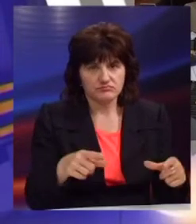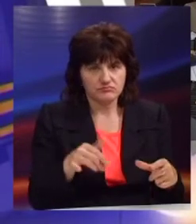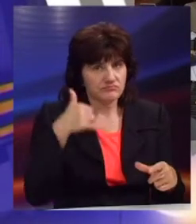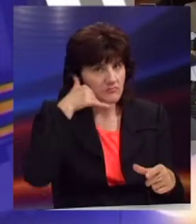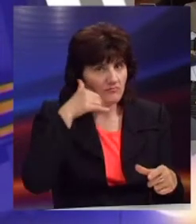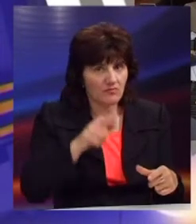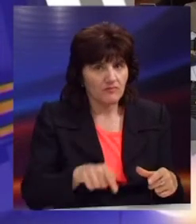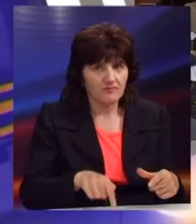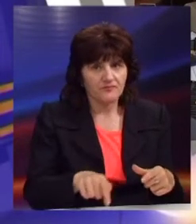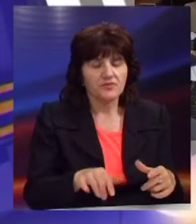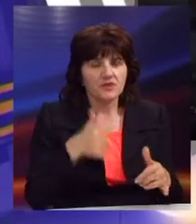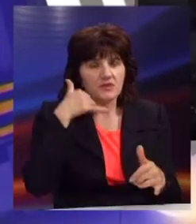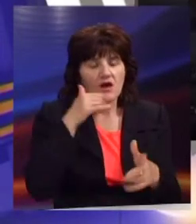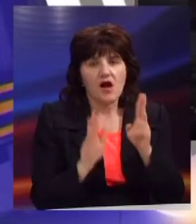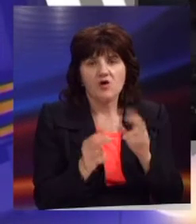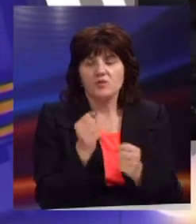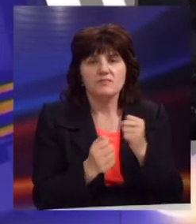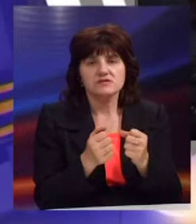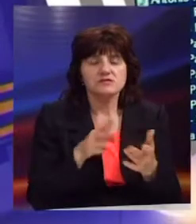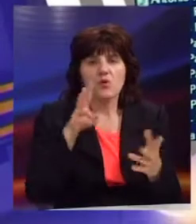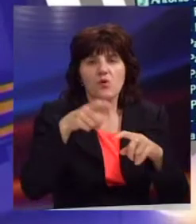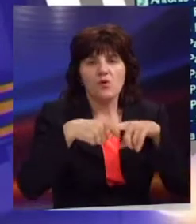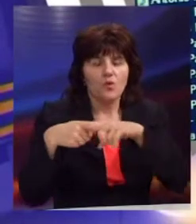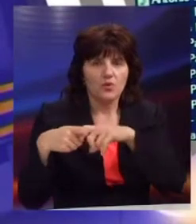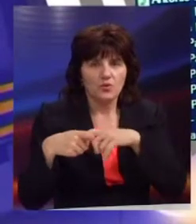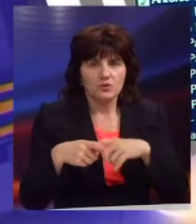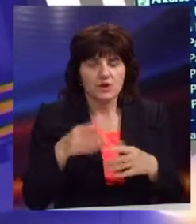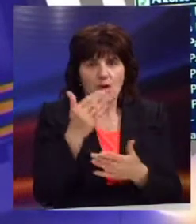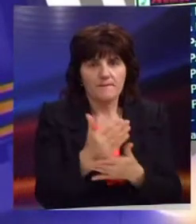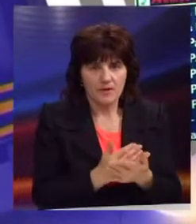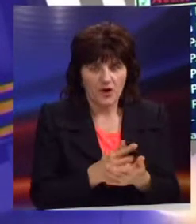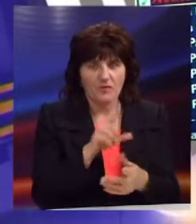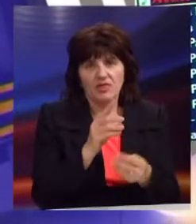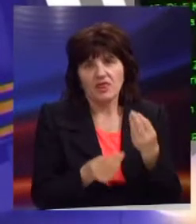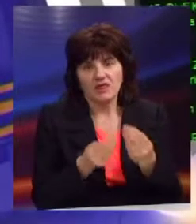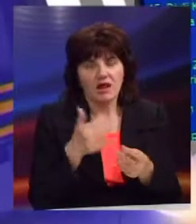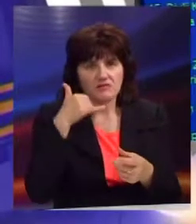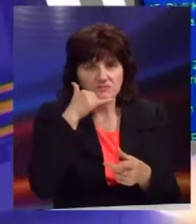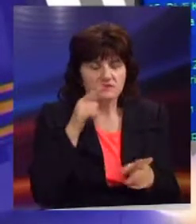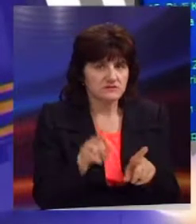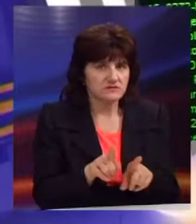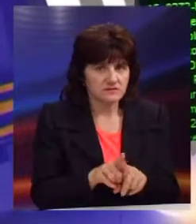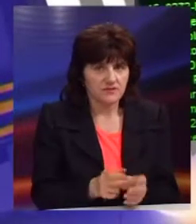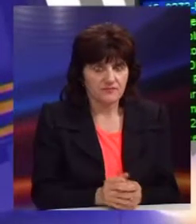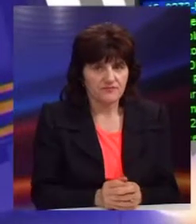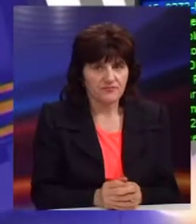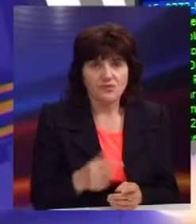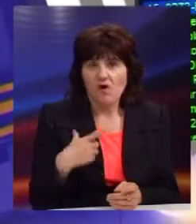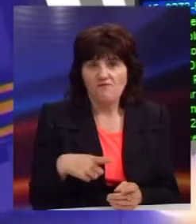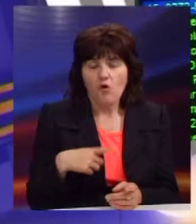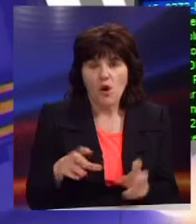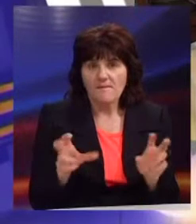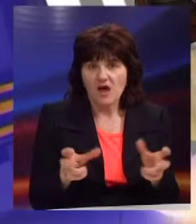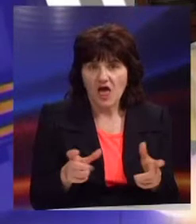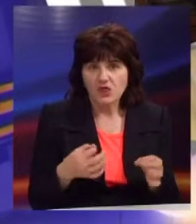nalazi na brzom biranju, kako bi mogla da isprati sva uključenja u naš program, a rado učestvuje i u nagradnim igrama. Jueko